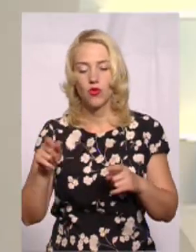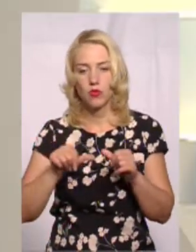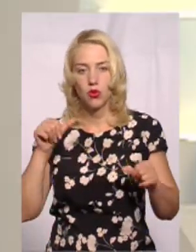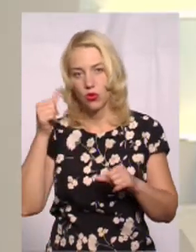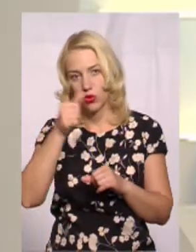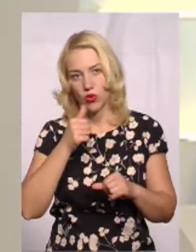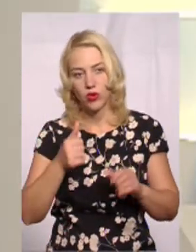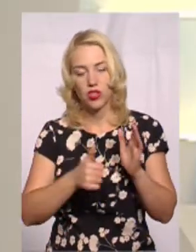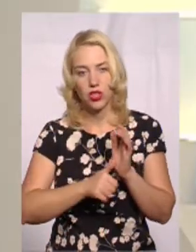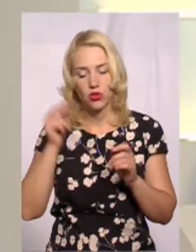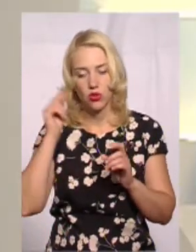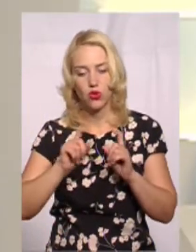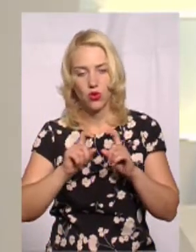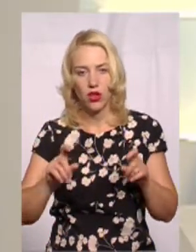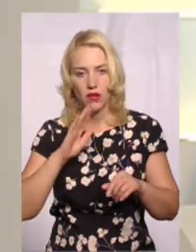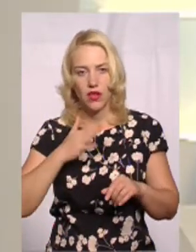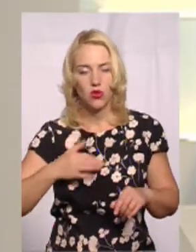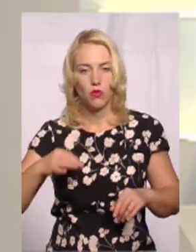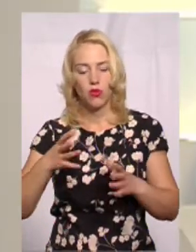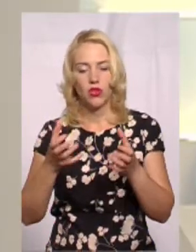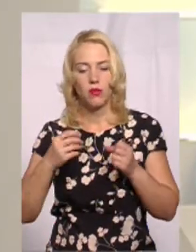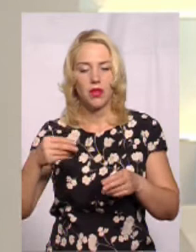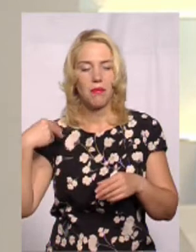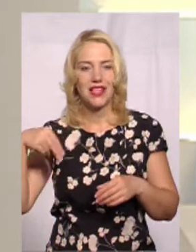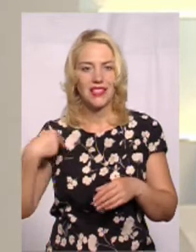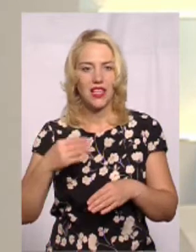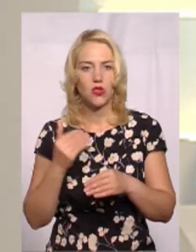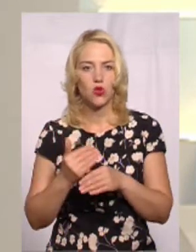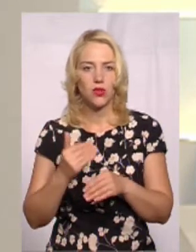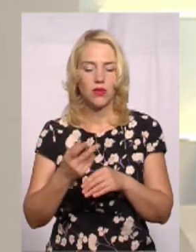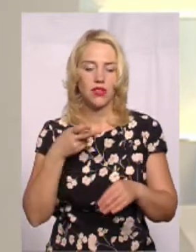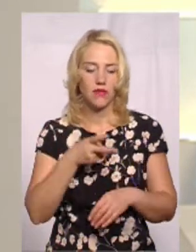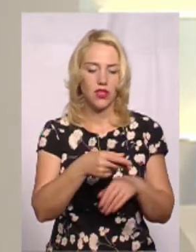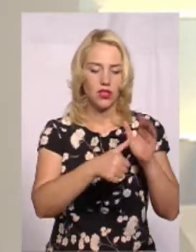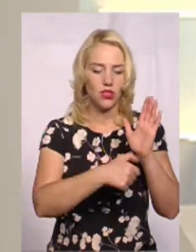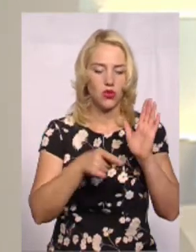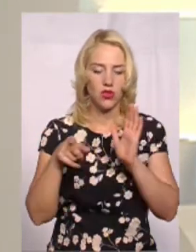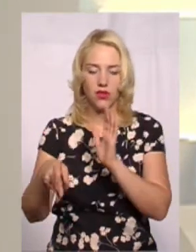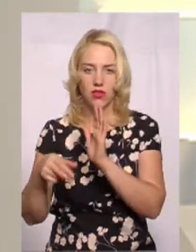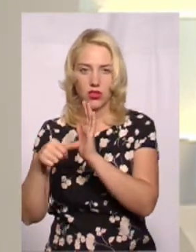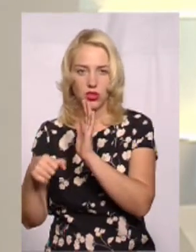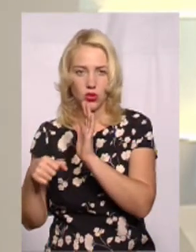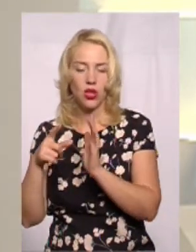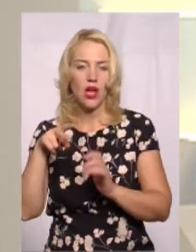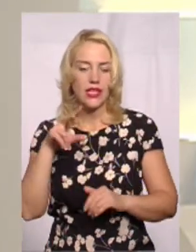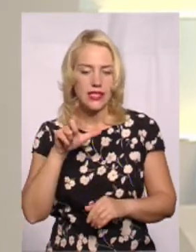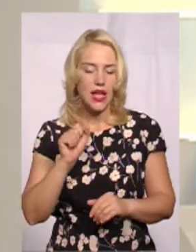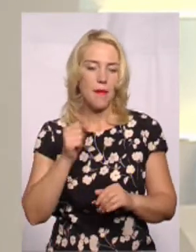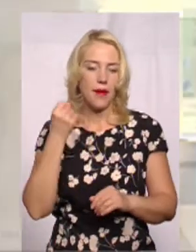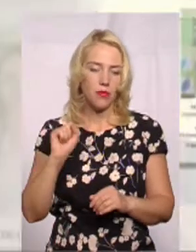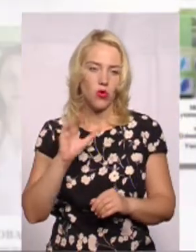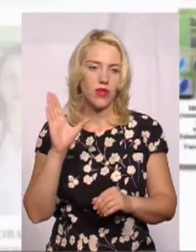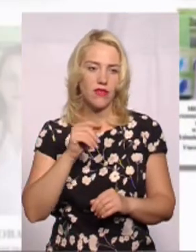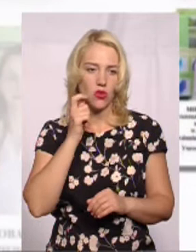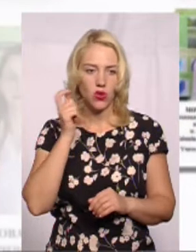із нашої області отримували президентську стипендію, це по 2600 за перемоги на всеукраїнських олімпіадах. Пане